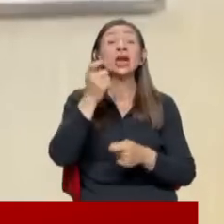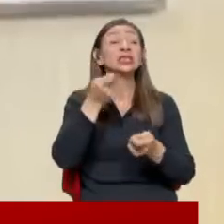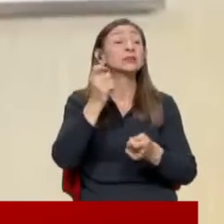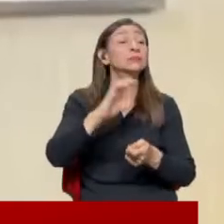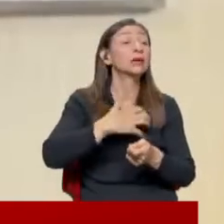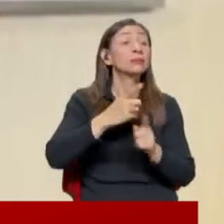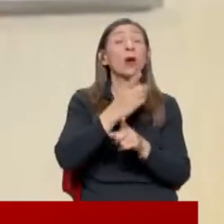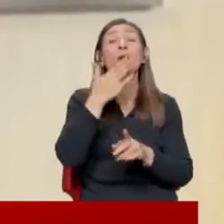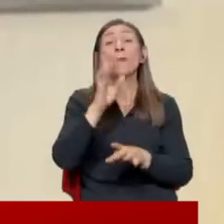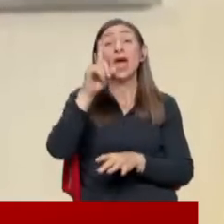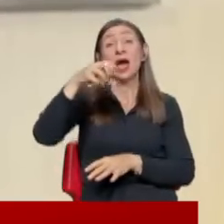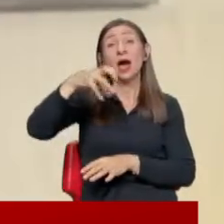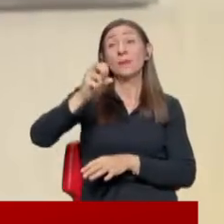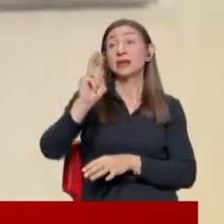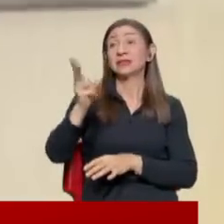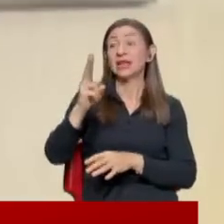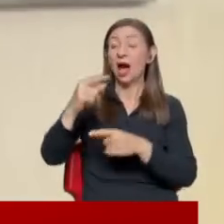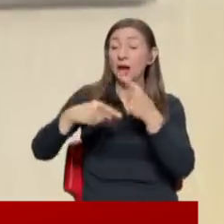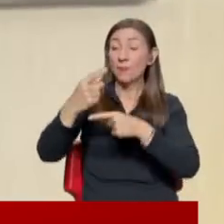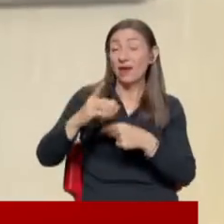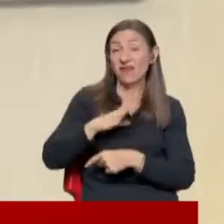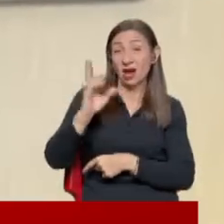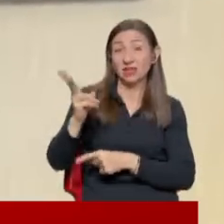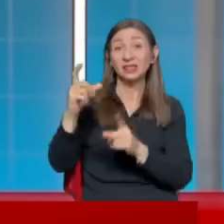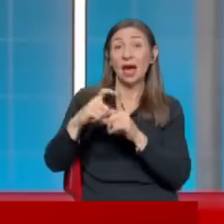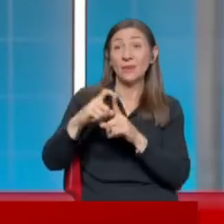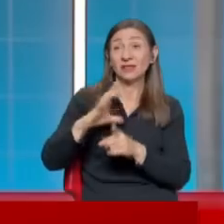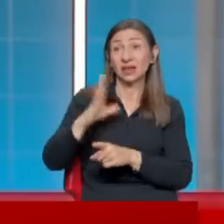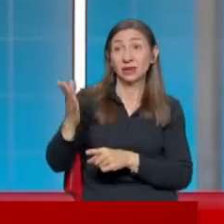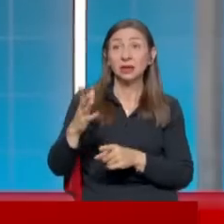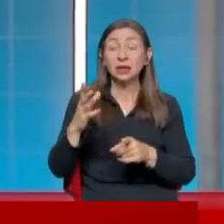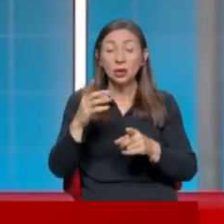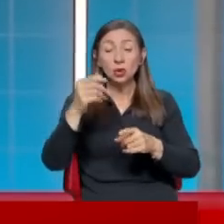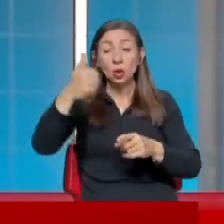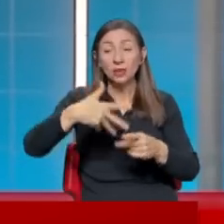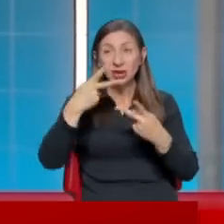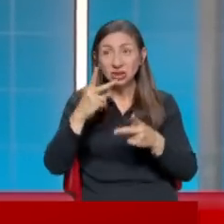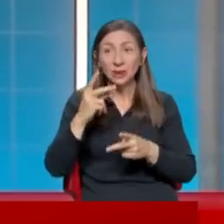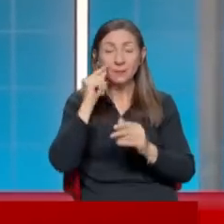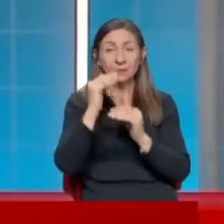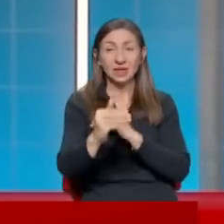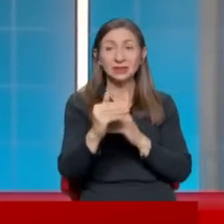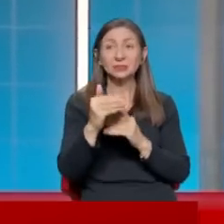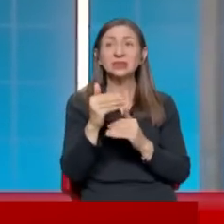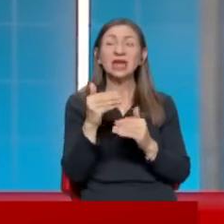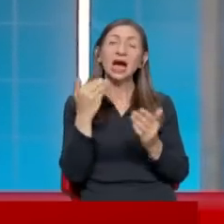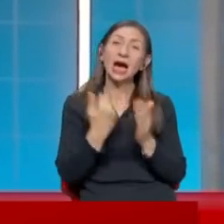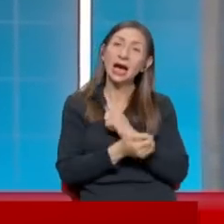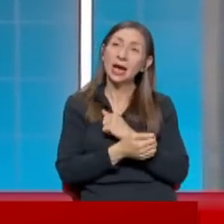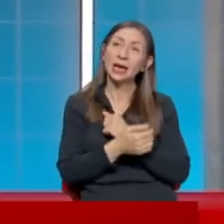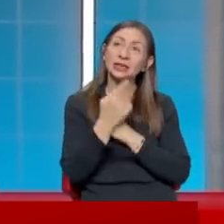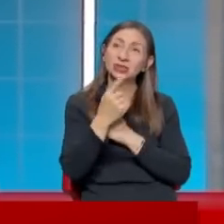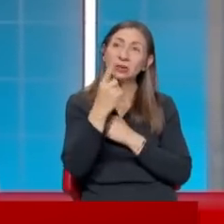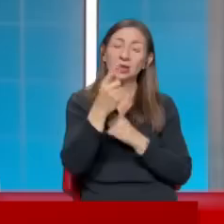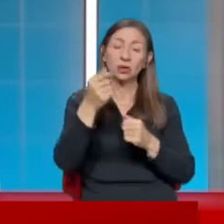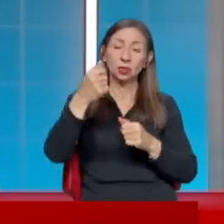yok. Bir tek AK Partililerin dünürleri var, damatları var. Kabine açıklandığında milletimizin işte diyeceği